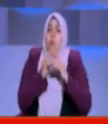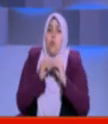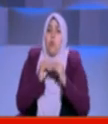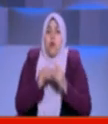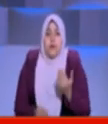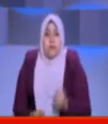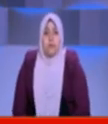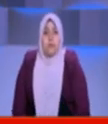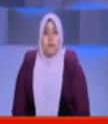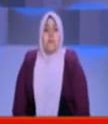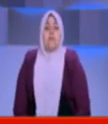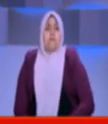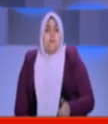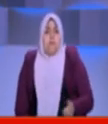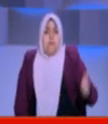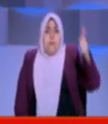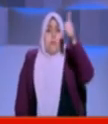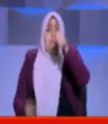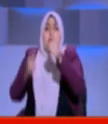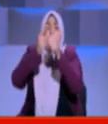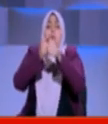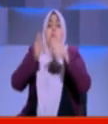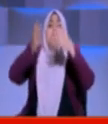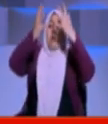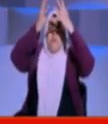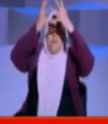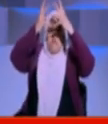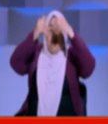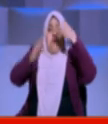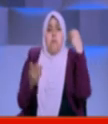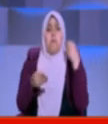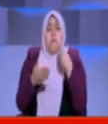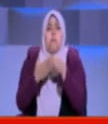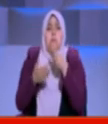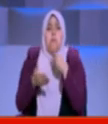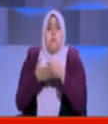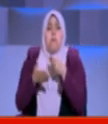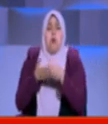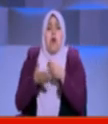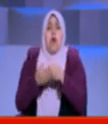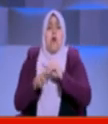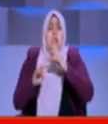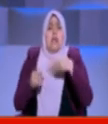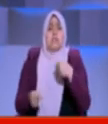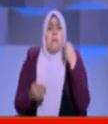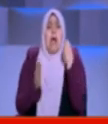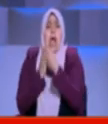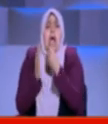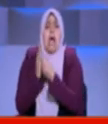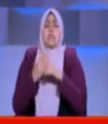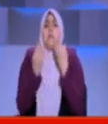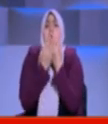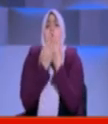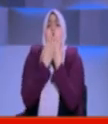بالمرتبة الأولى محاسبة كل طرف متورط بقتل الأبرياء من المتظاهرين، لكون